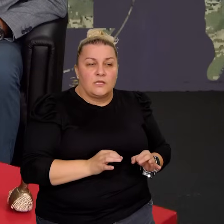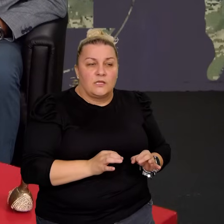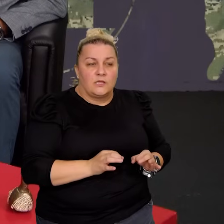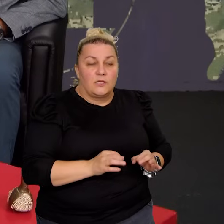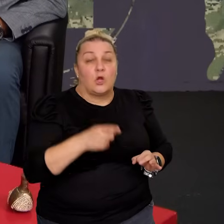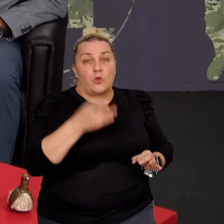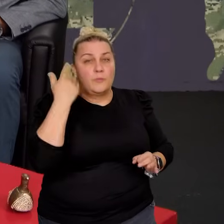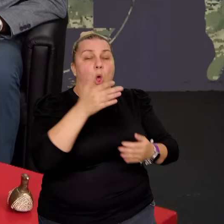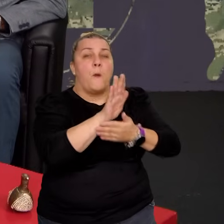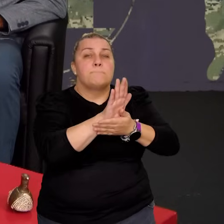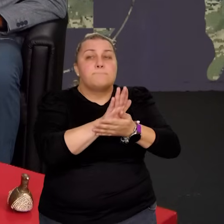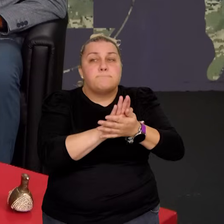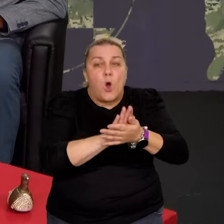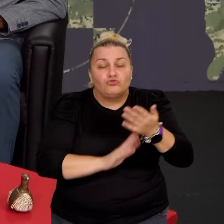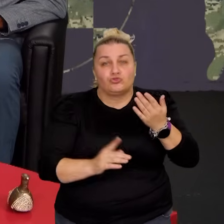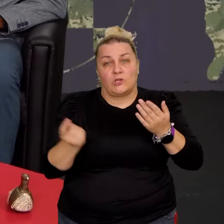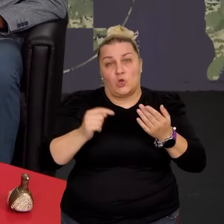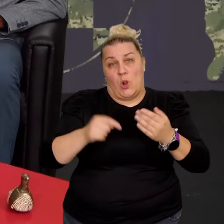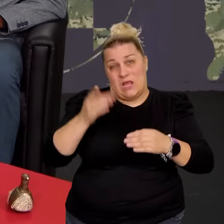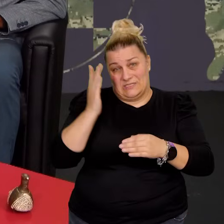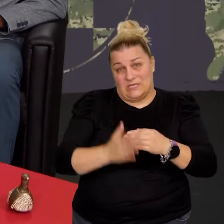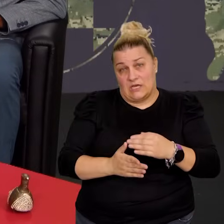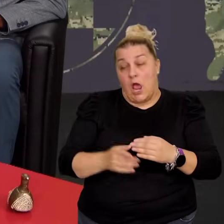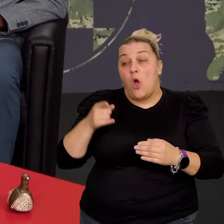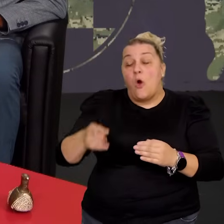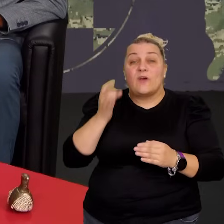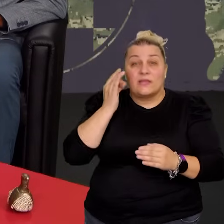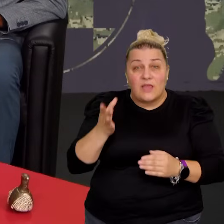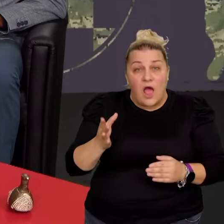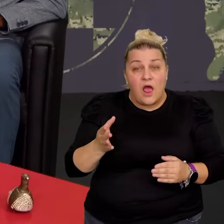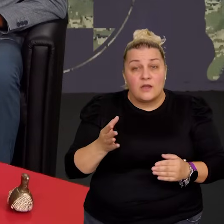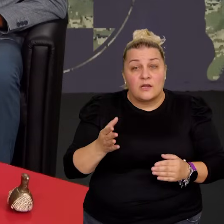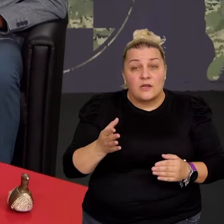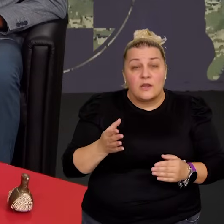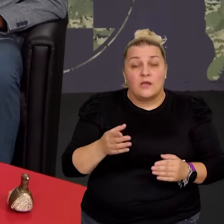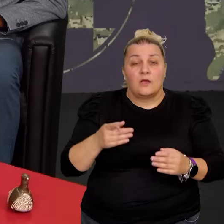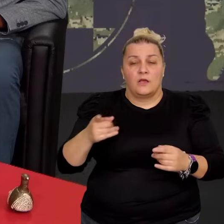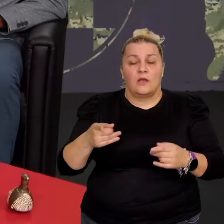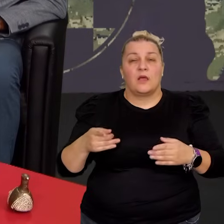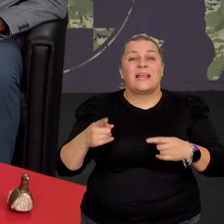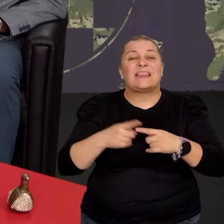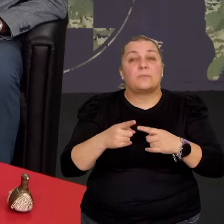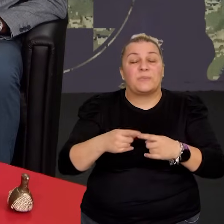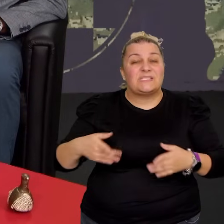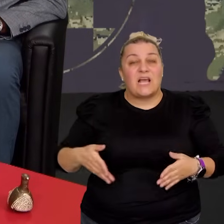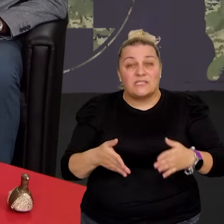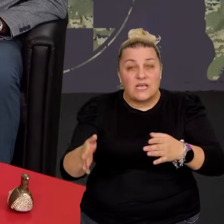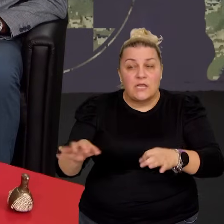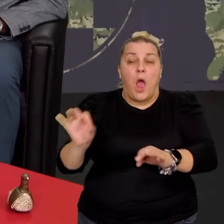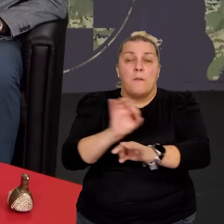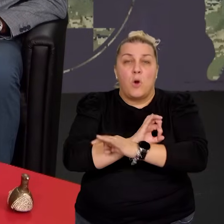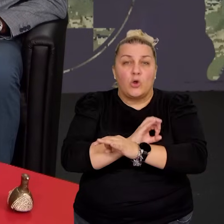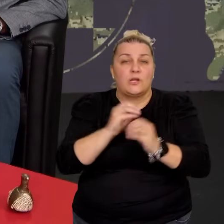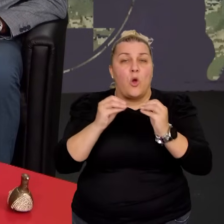reći, početak kraja, naime tog dana u kvartu Trpinska cesta pogiba